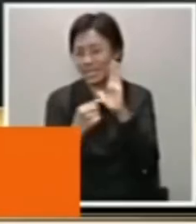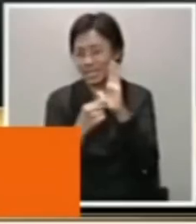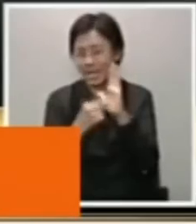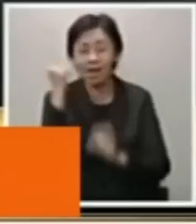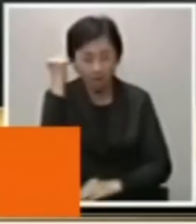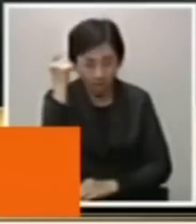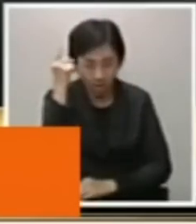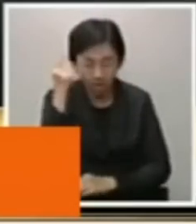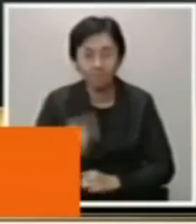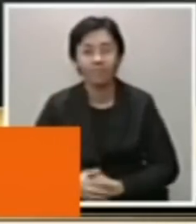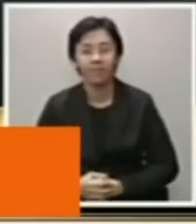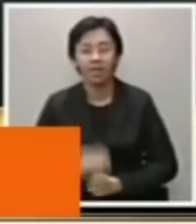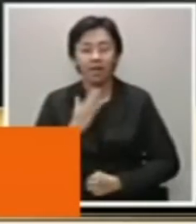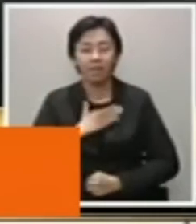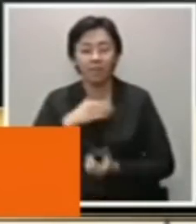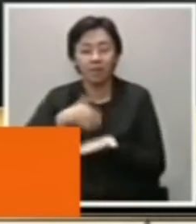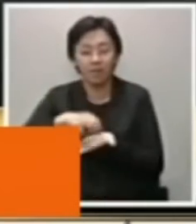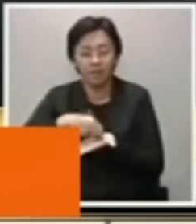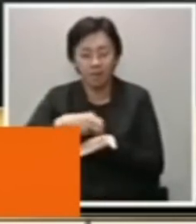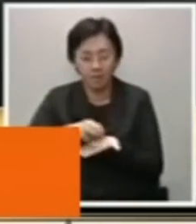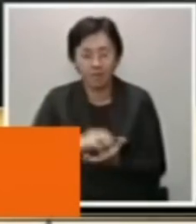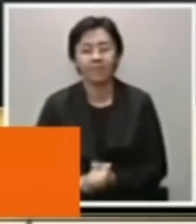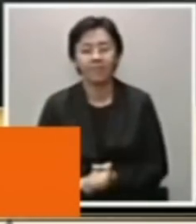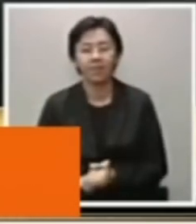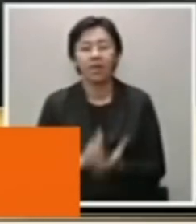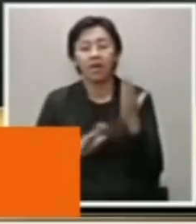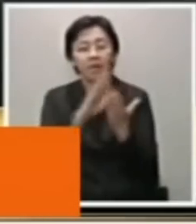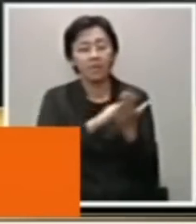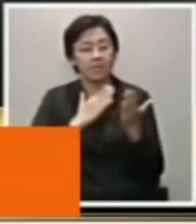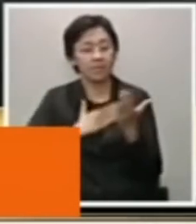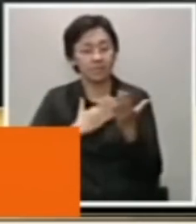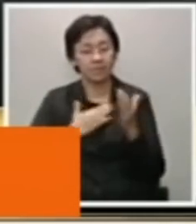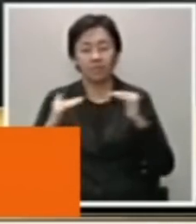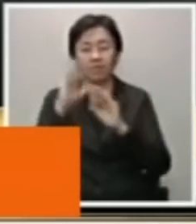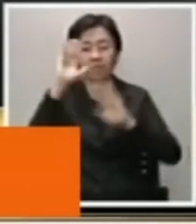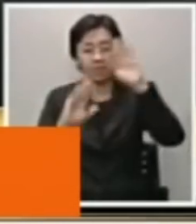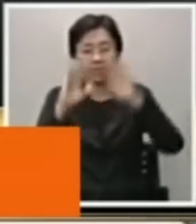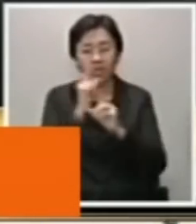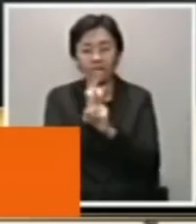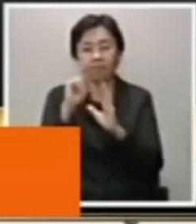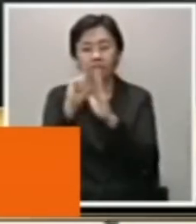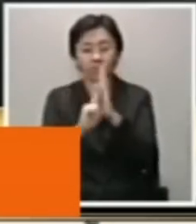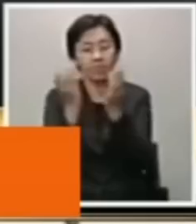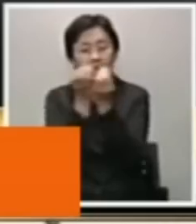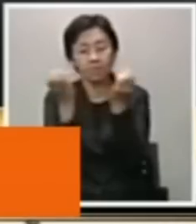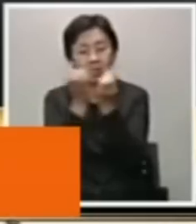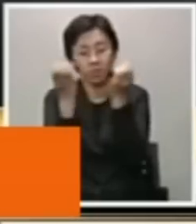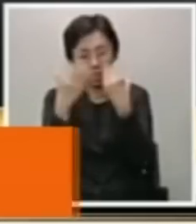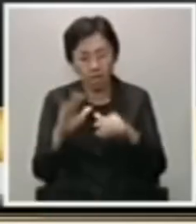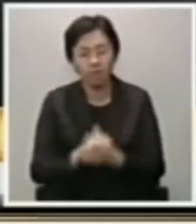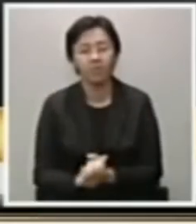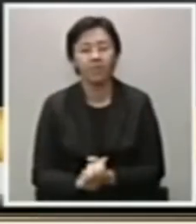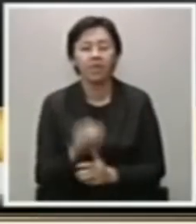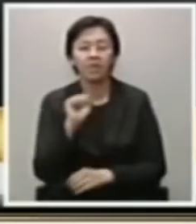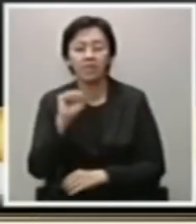หมนะเพราะนั้นผมจะกราบเรียนว่าเมื่อประเทศเรานั้นเข้าสู่กระบวนการประชาธิปไตยตามรัฐธรรมนูญแล้วนะครับไม่ว่าจะสภา